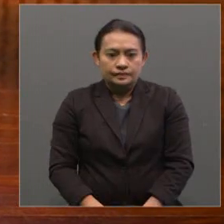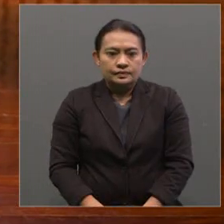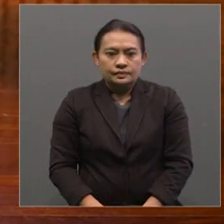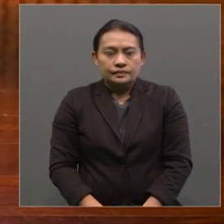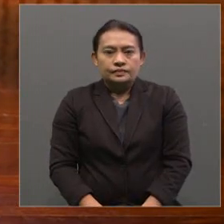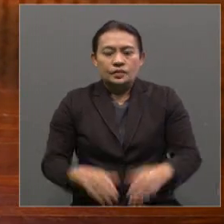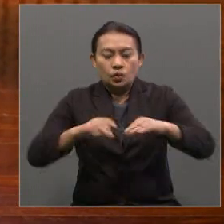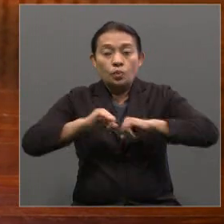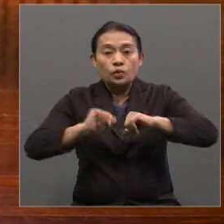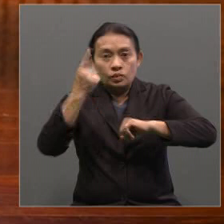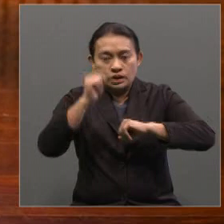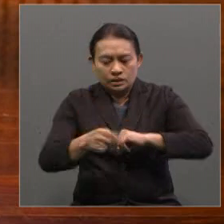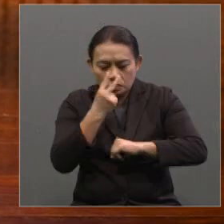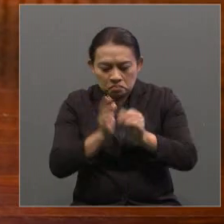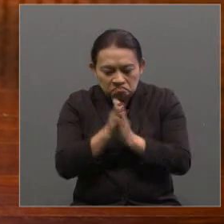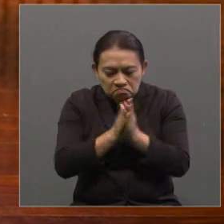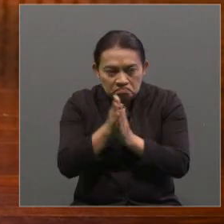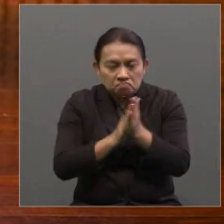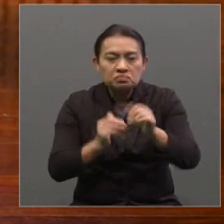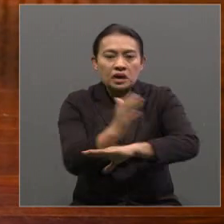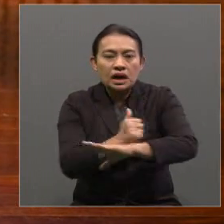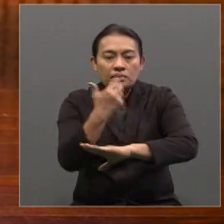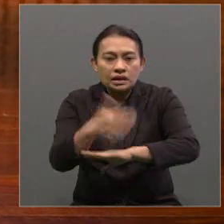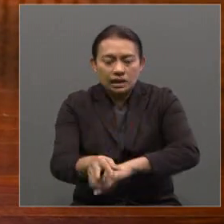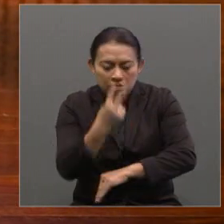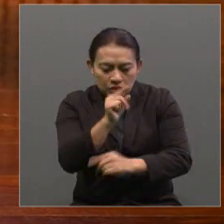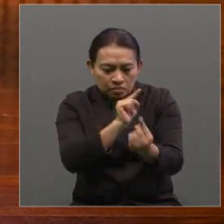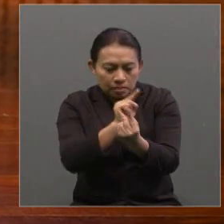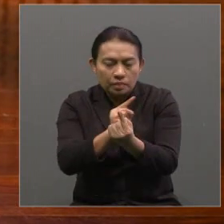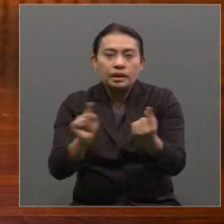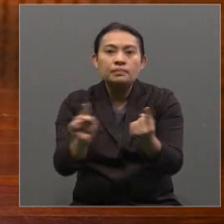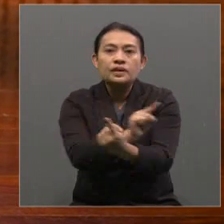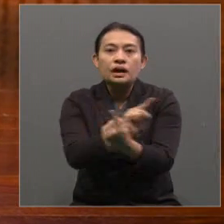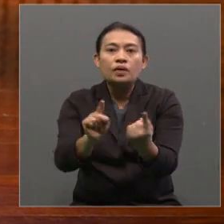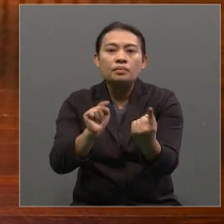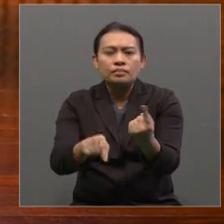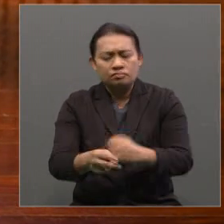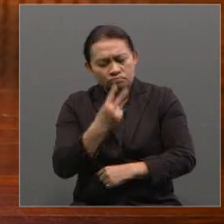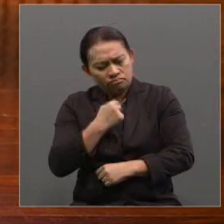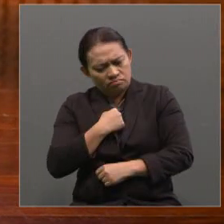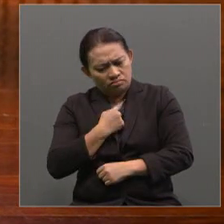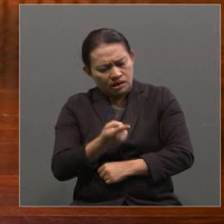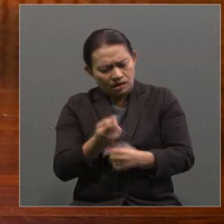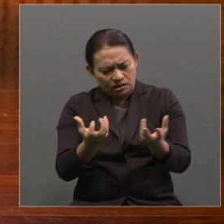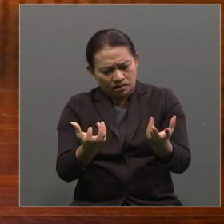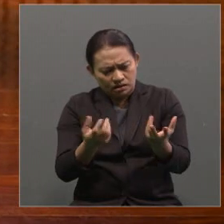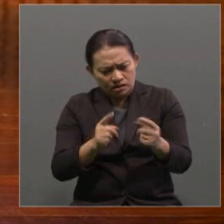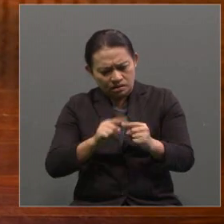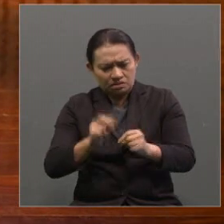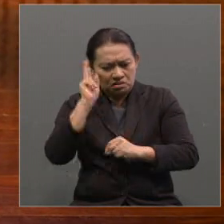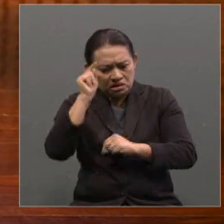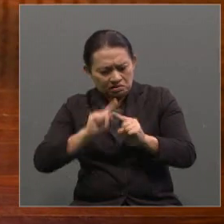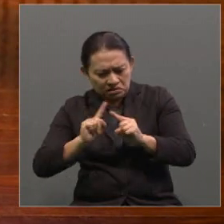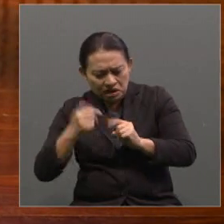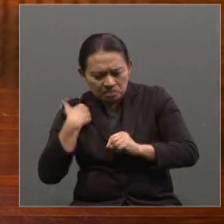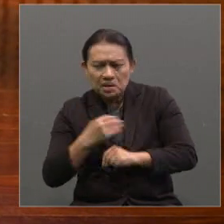คนรุ่นใหม่ในเมื ่ อตื่นตัวทางการเมืองอยู่แล้วเป็นปกติแต่พอมาเจอกับบริบทสังคมที ่ สื่อมันเยอะไปหมดเลยแล้วก็สื่อจริง